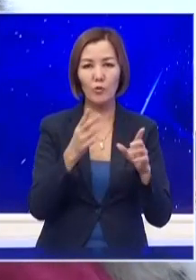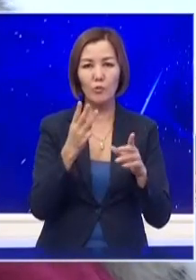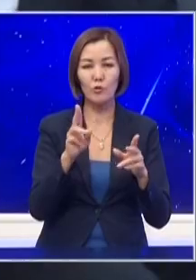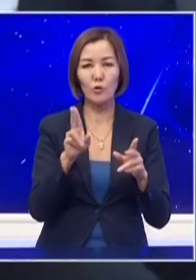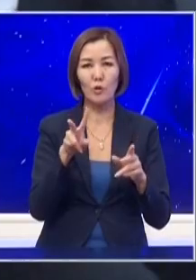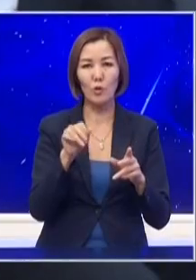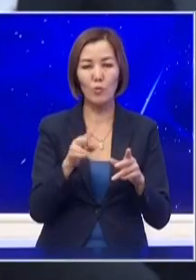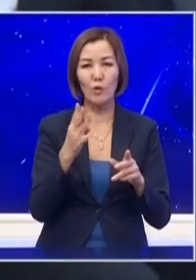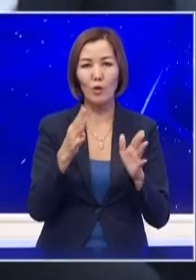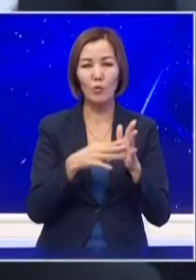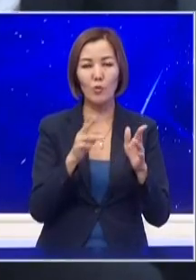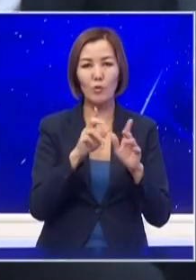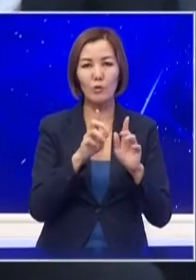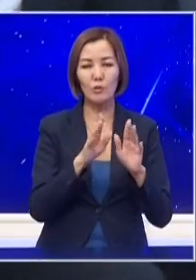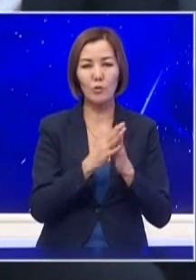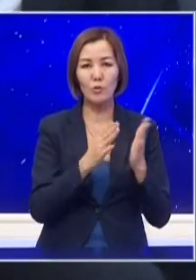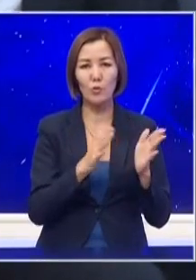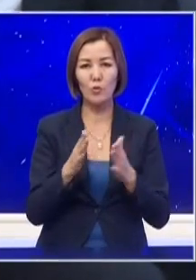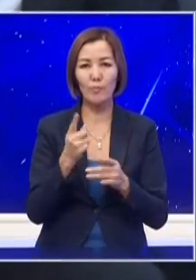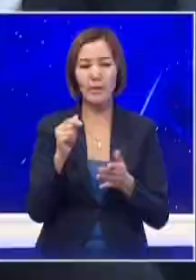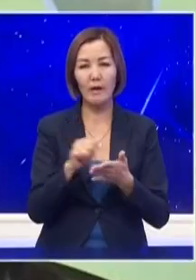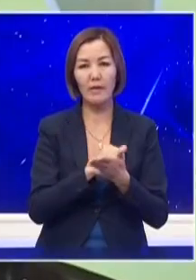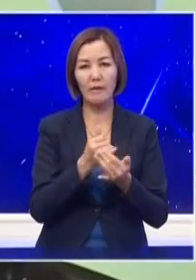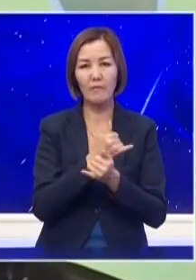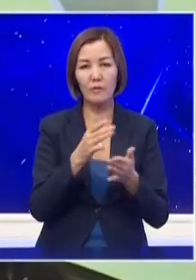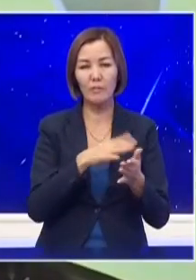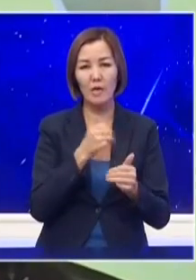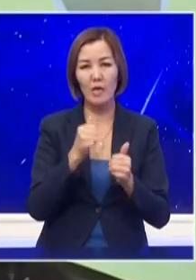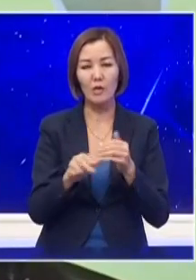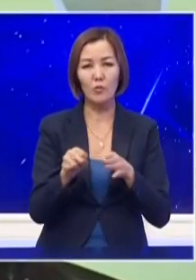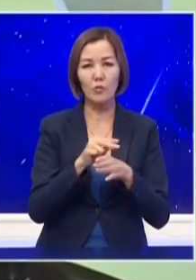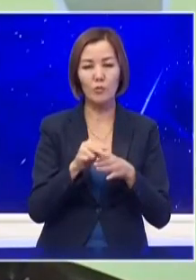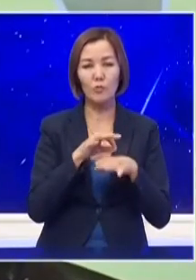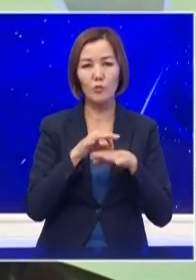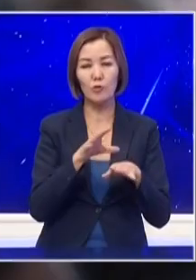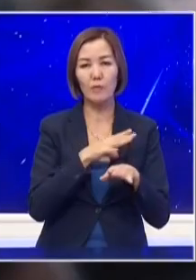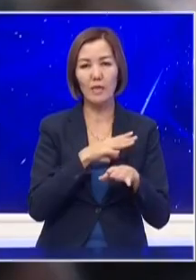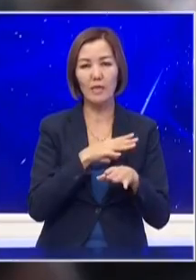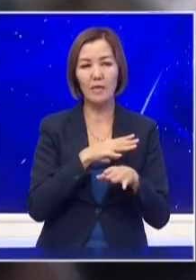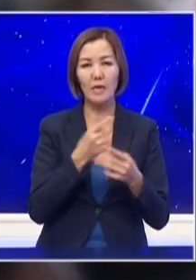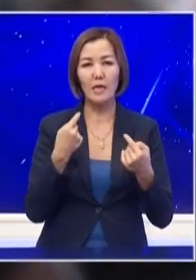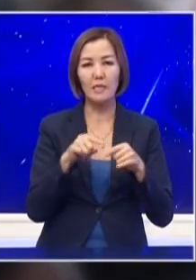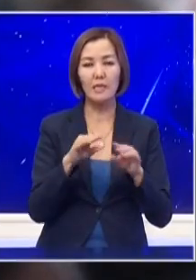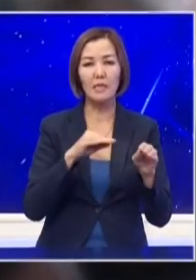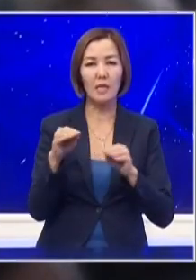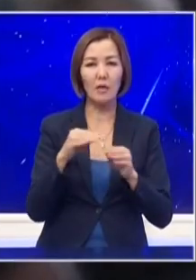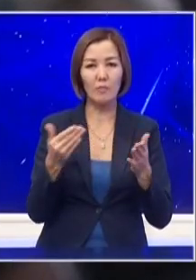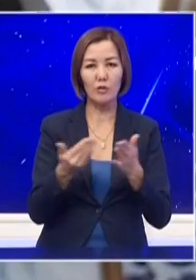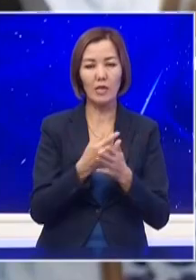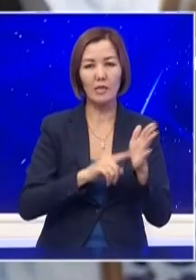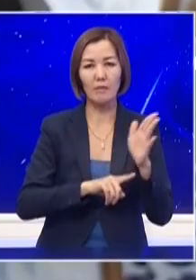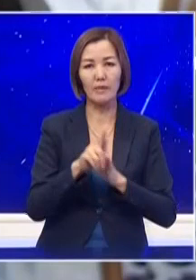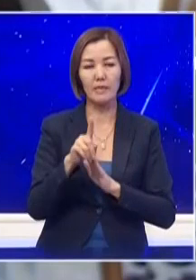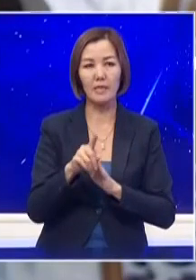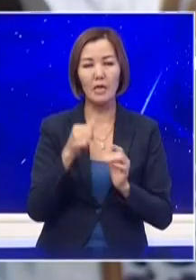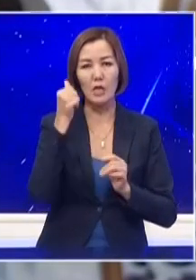9 кітапхана, 1 архив қызмет көрсетуде. Жылдан жылға күрделі жөндеу жұмыстары да жүргізіліп келеді. Материалдық техникалық базасы да жаңартылып жатыр.